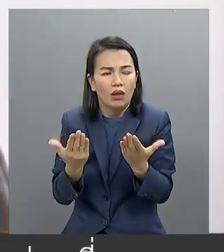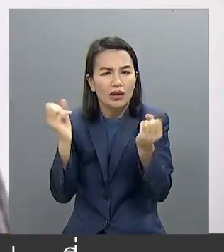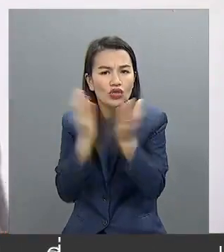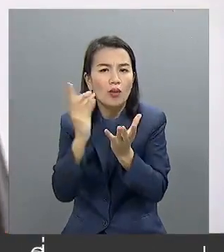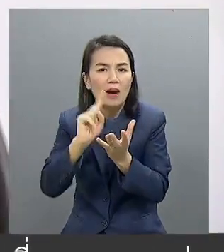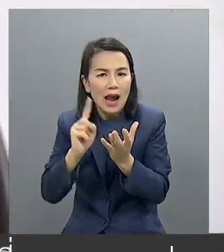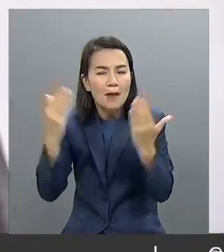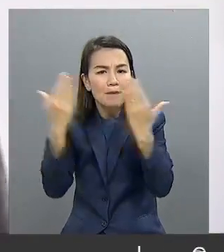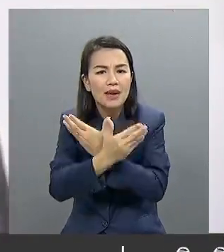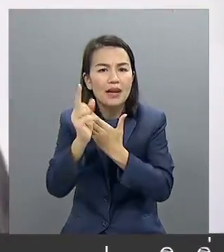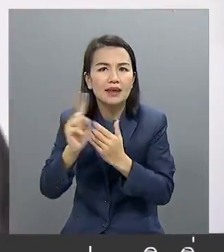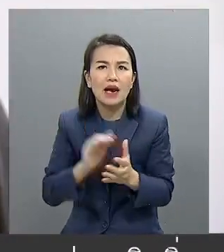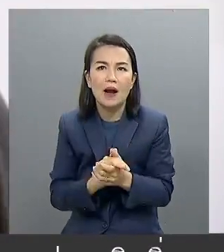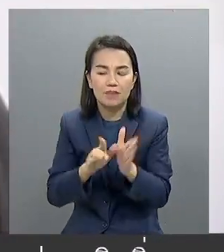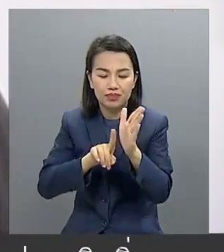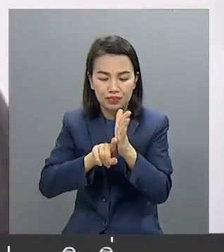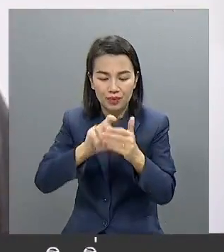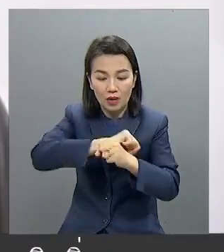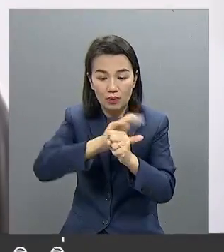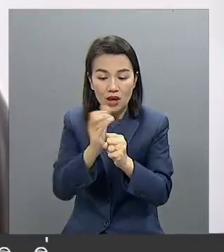h